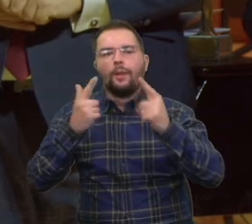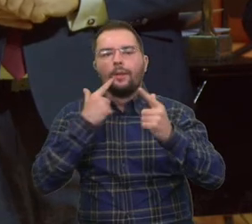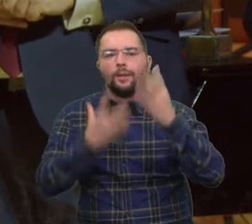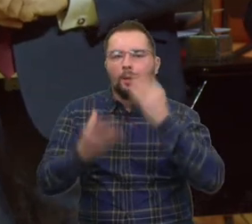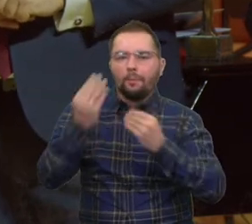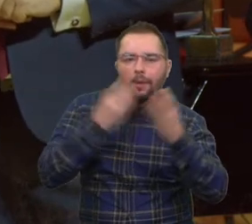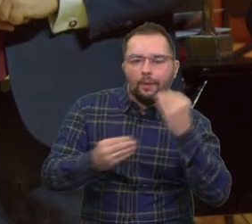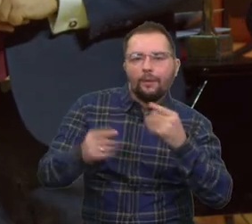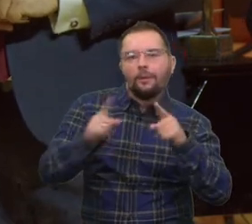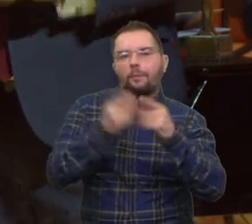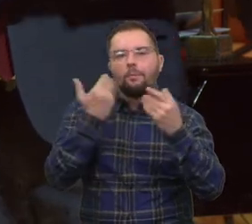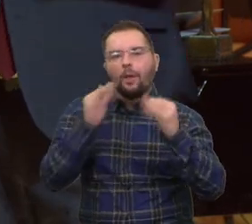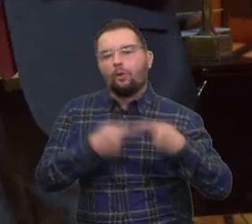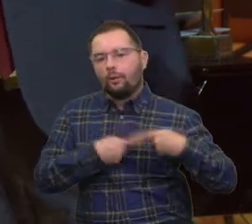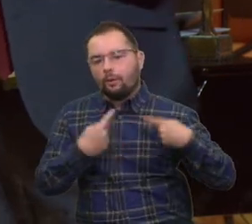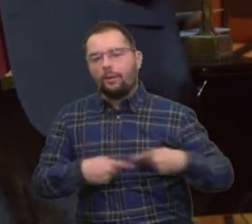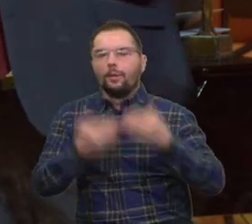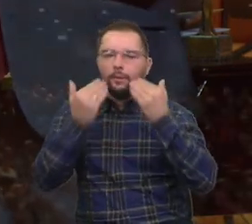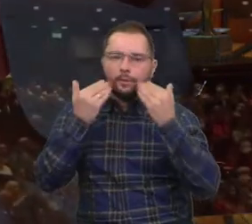zabawy. Dziękuję serdecznie.